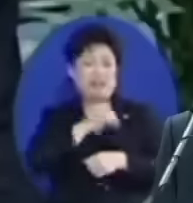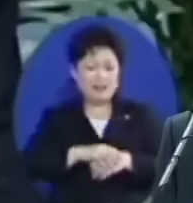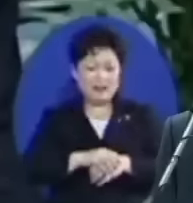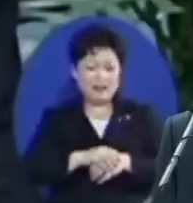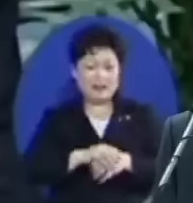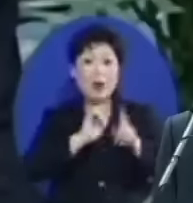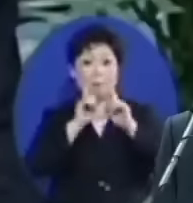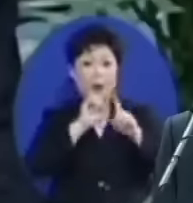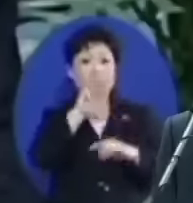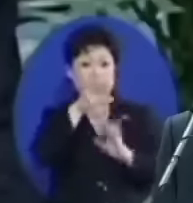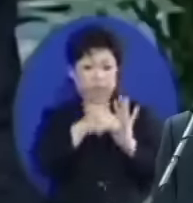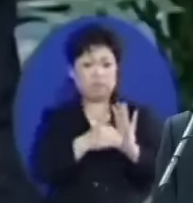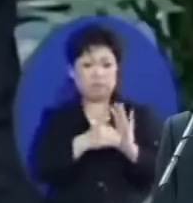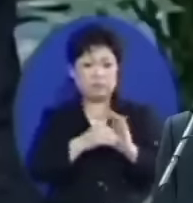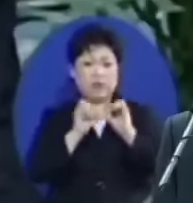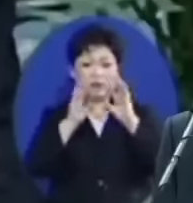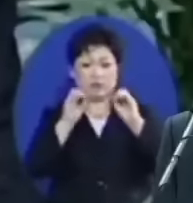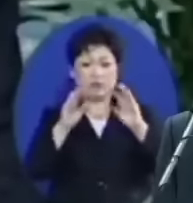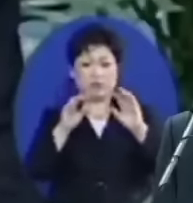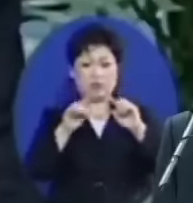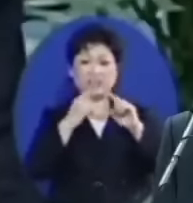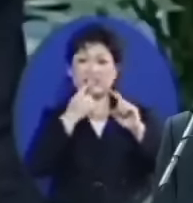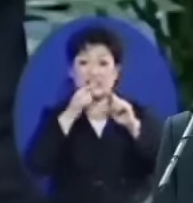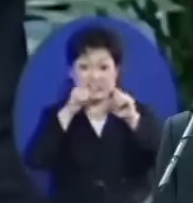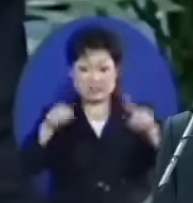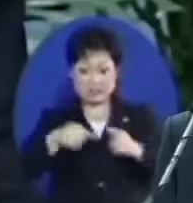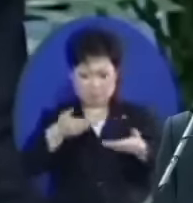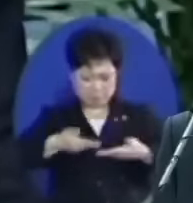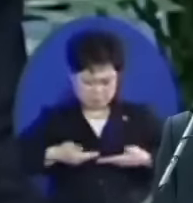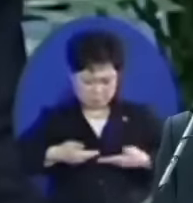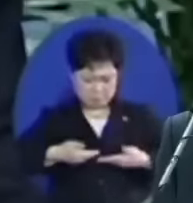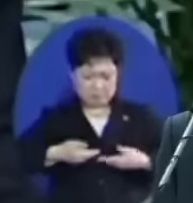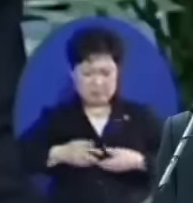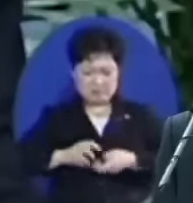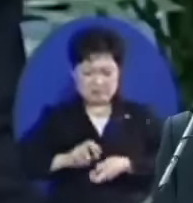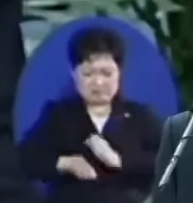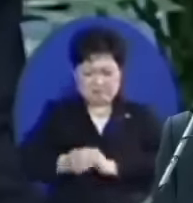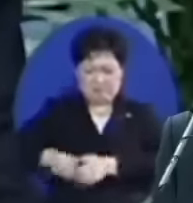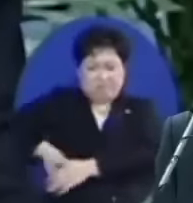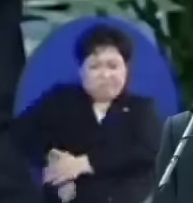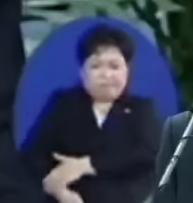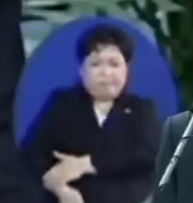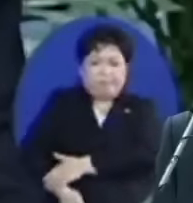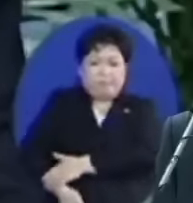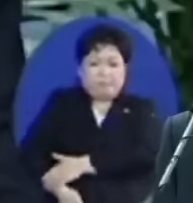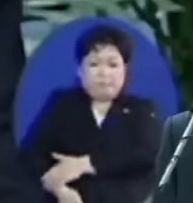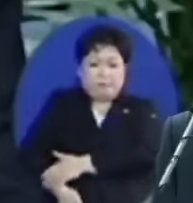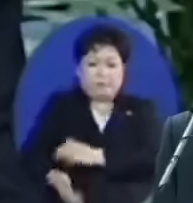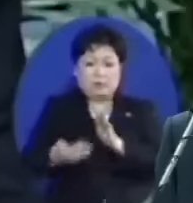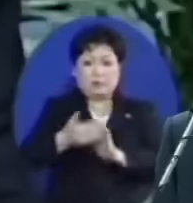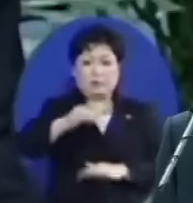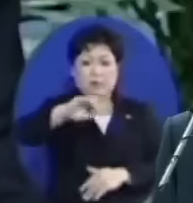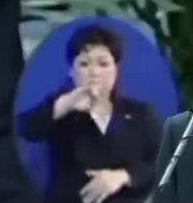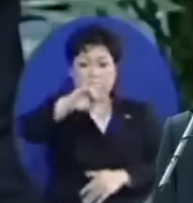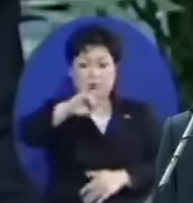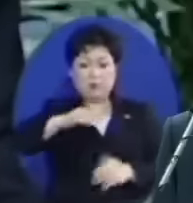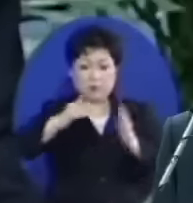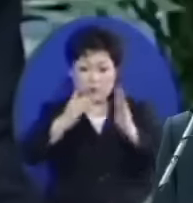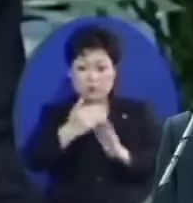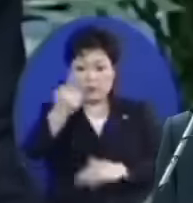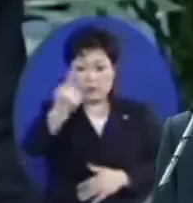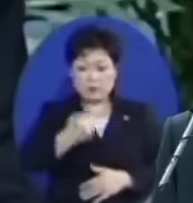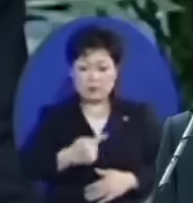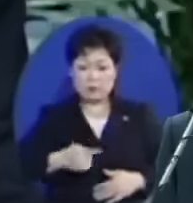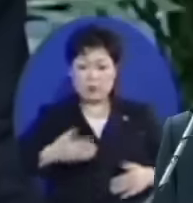그렇게 말하고서 전도지 한 장 중에 받아서 복개토에 구겨 넣었었습니다. 그리고 집에 왔다 옷을 정리하면서